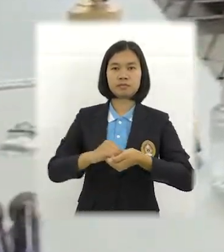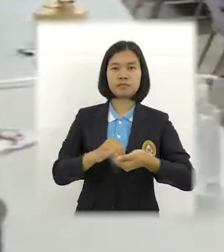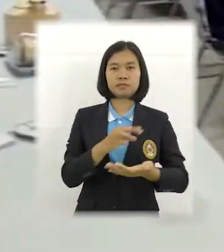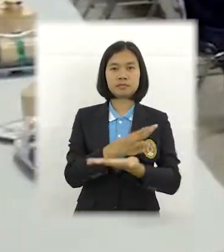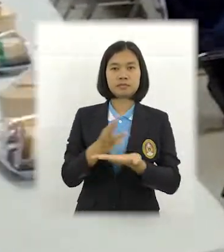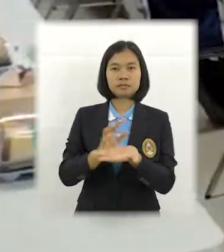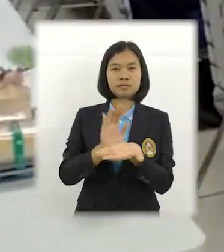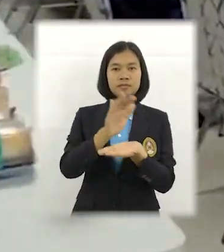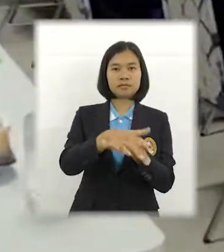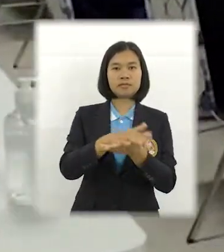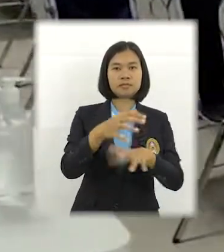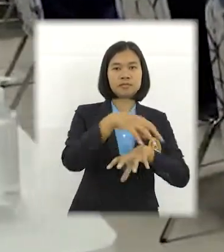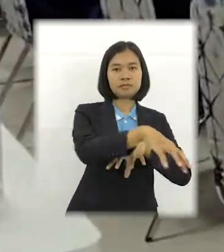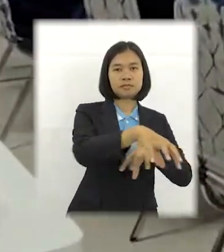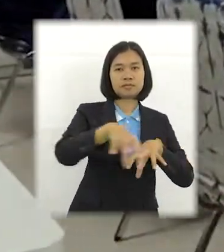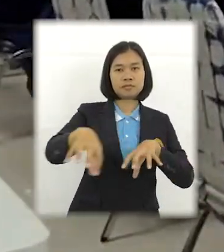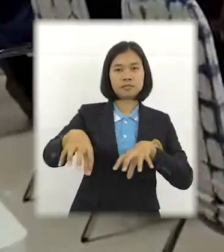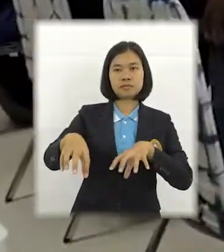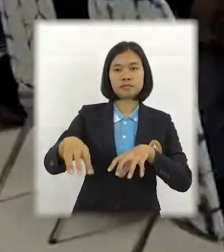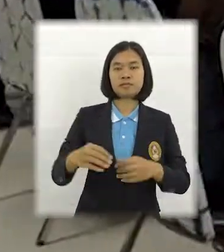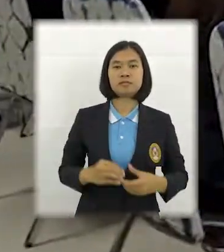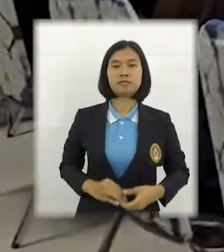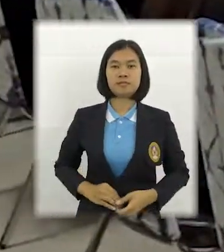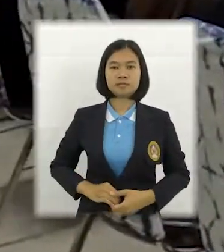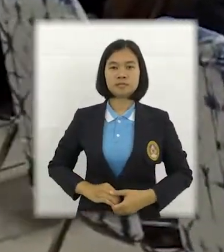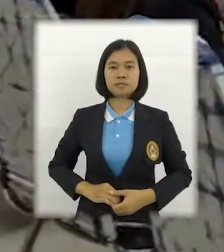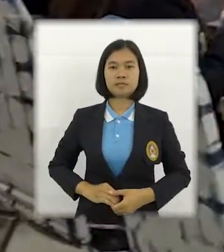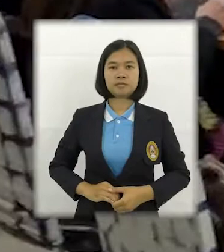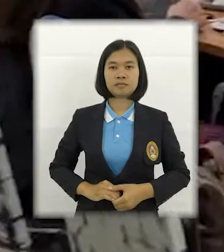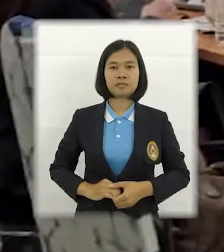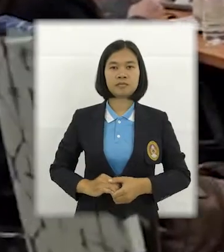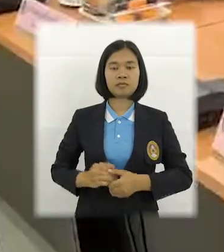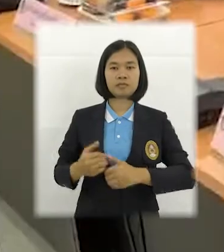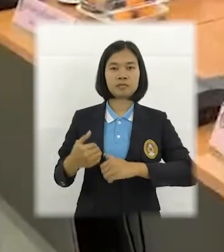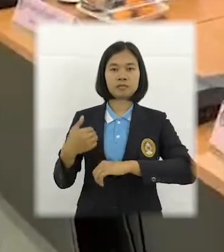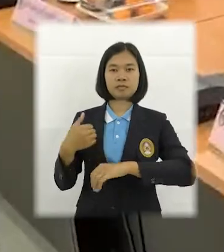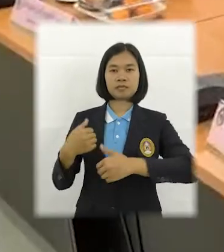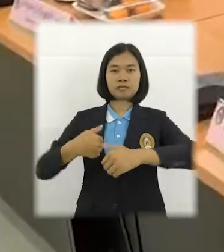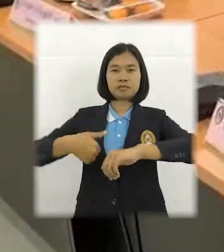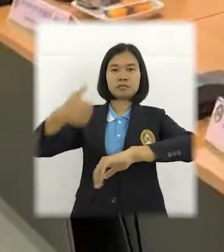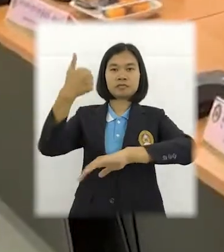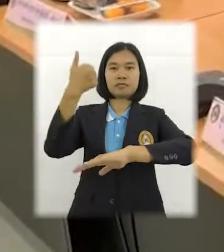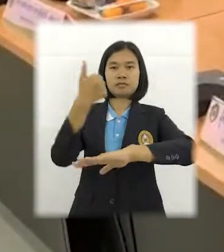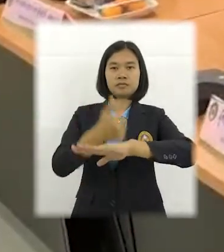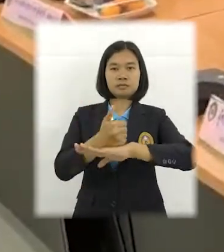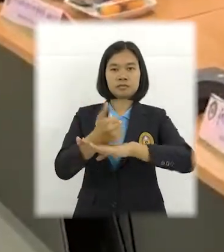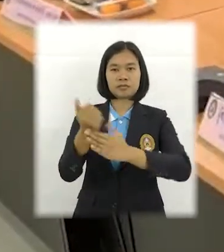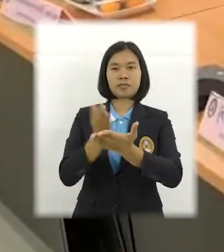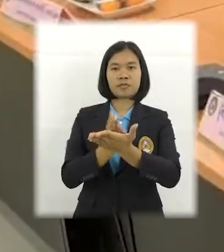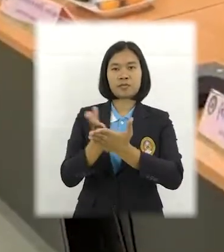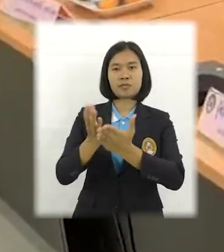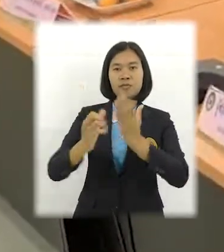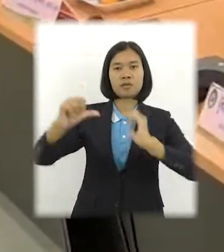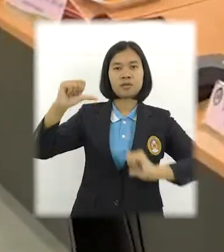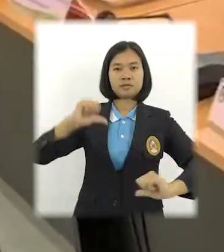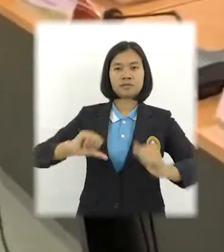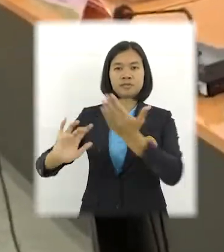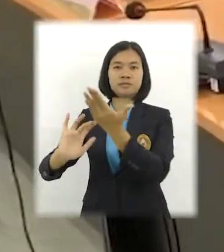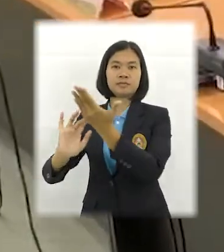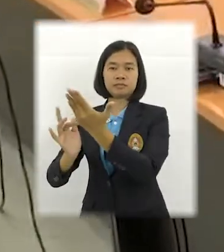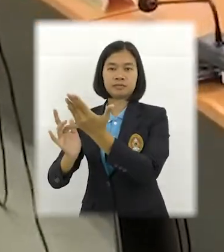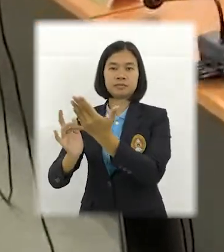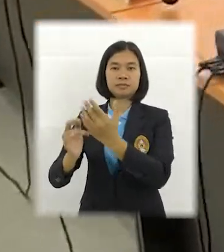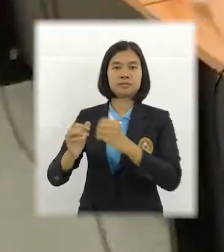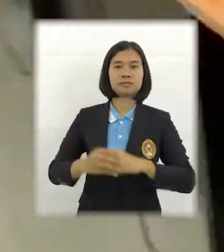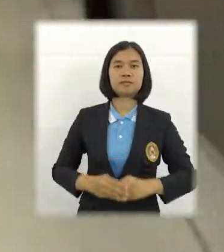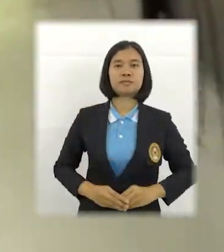ชาการกับโรงเรียนเครือข่ายความร่วมมือทางวิชาการโดยมีผู้ช่วยศาสตราจารย์เพิ่มศักดิ์ยีมินคณบดีและคณะผู้บ